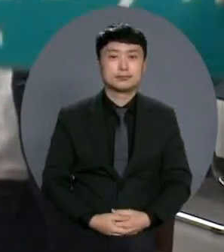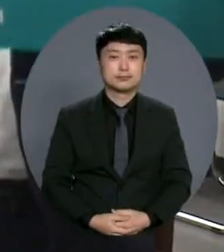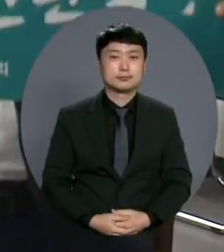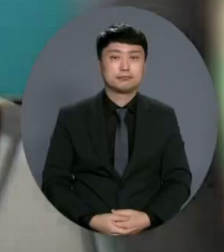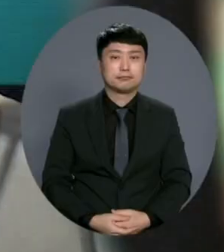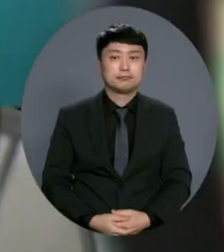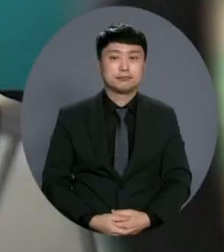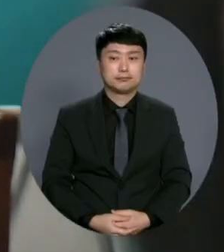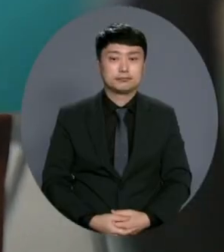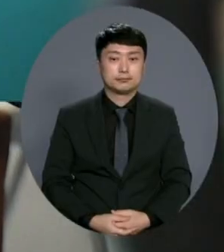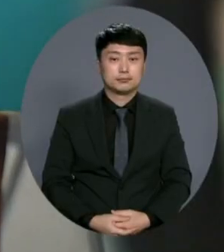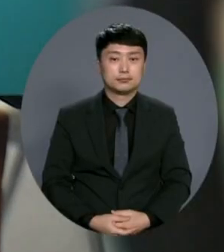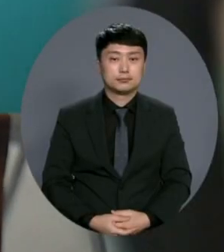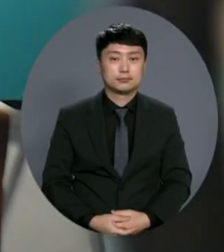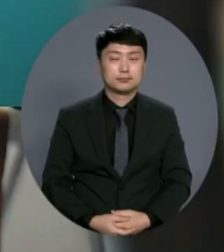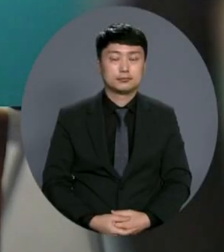MBC 뉴스 권윤수